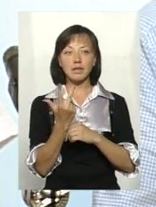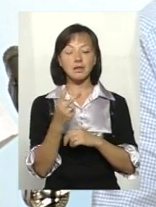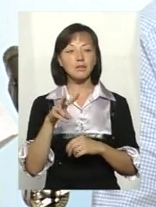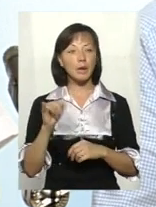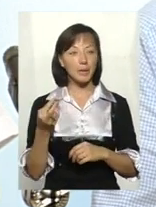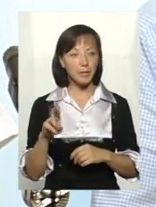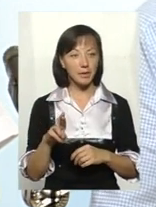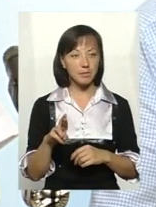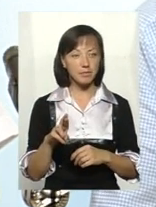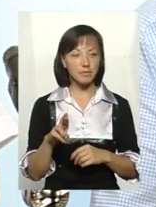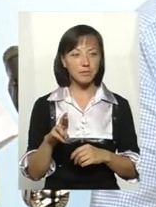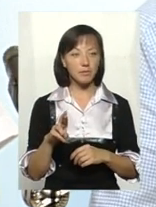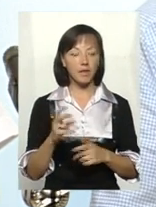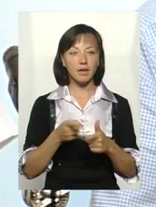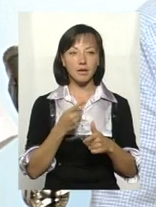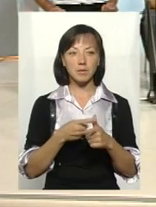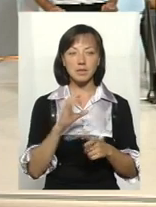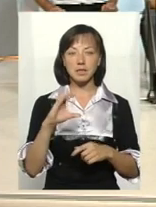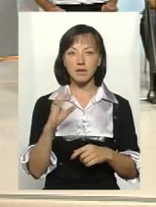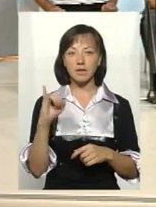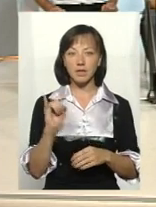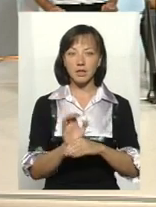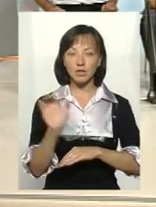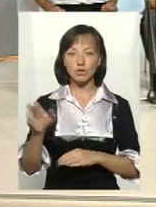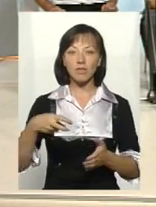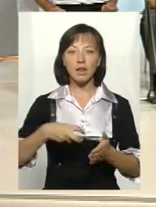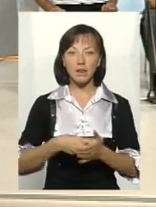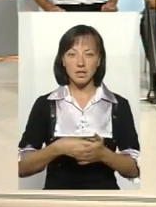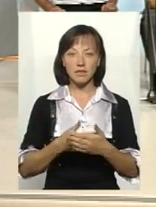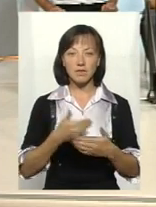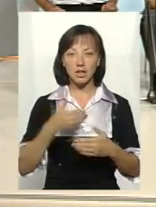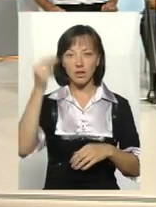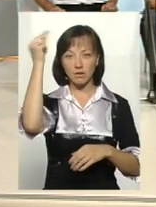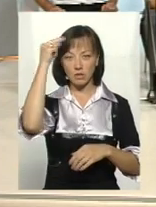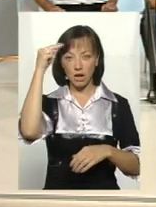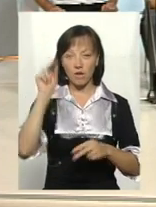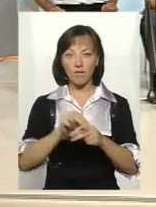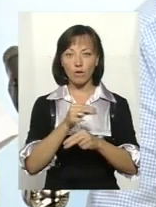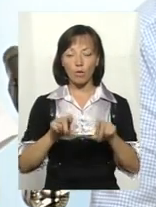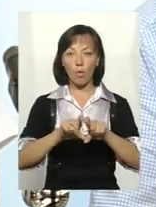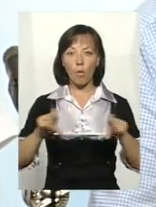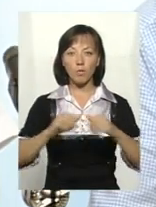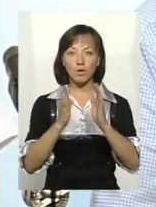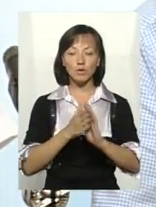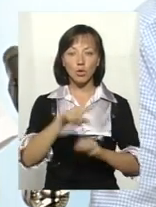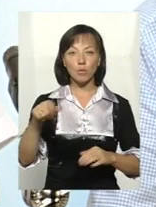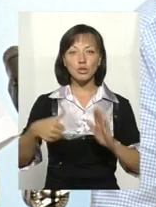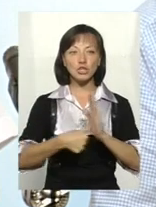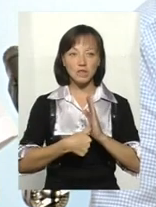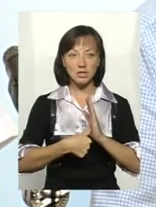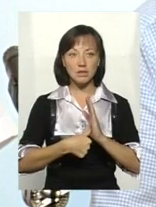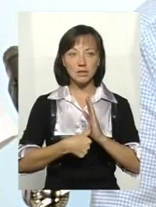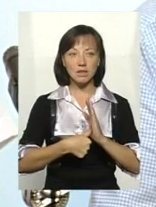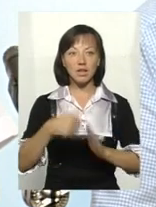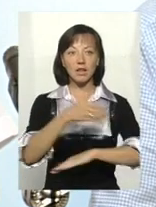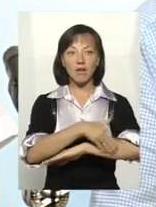липня на ім'я Сергія Івановича надійшов лист від навчально-виховного комплексу номер 6 міста Хмельницького, який знаходиться